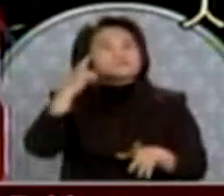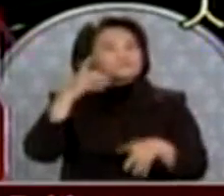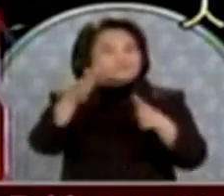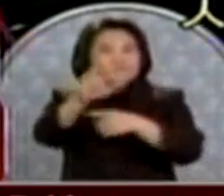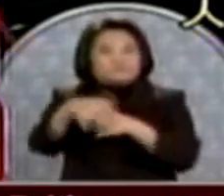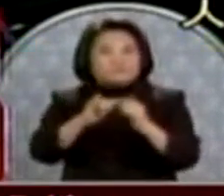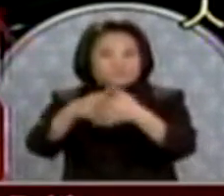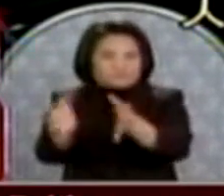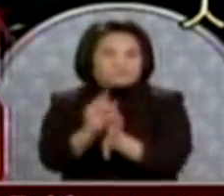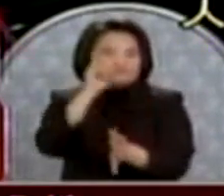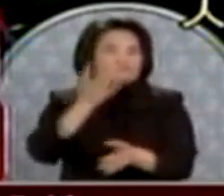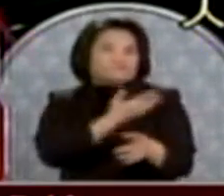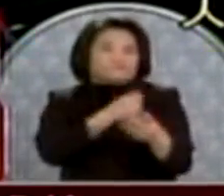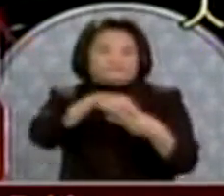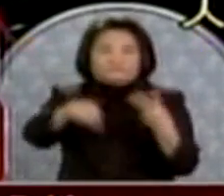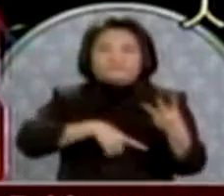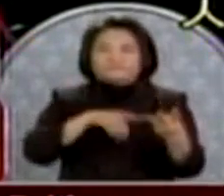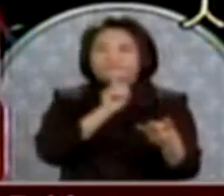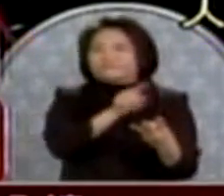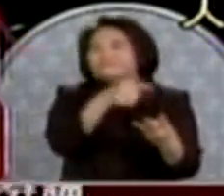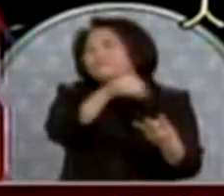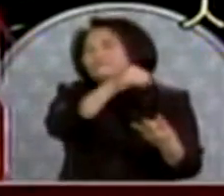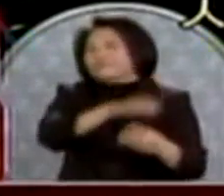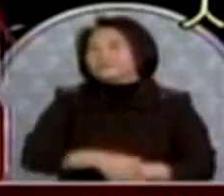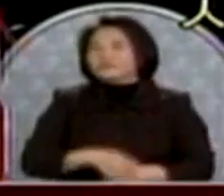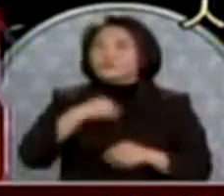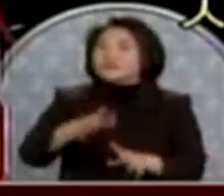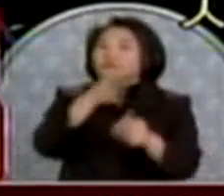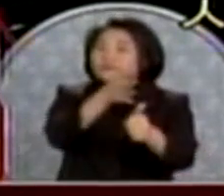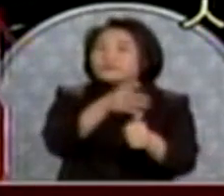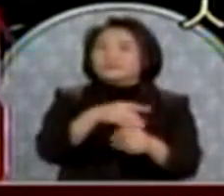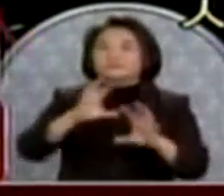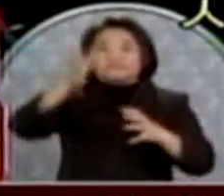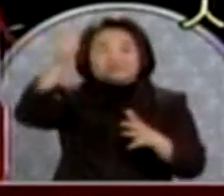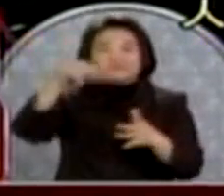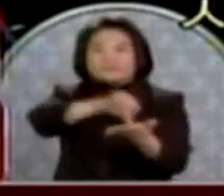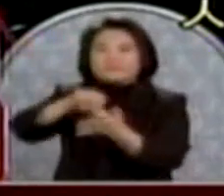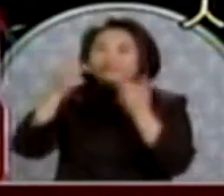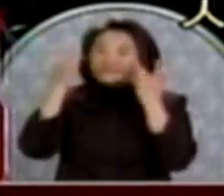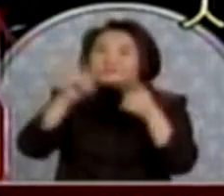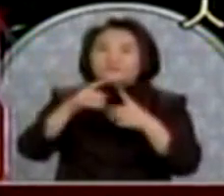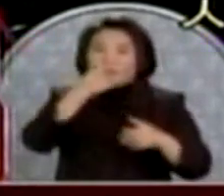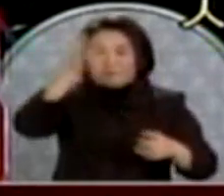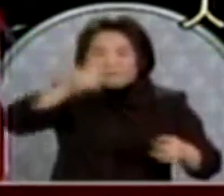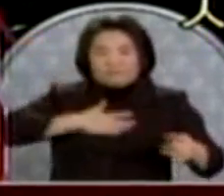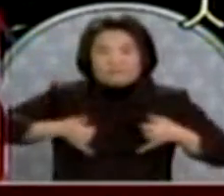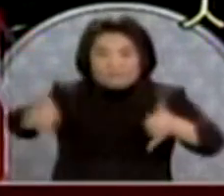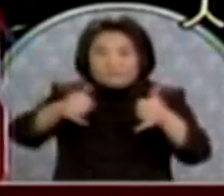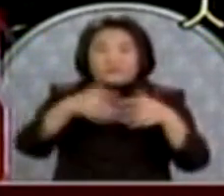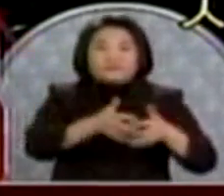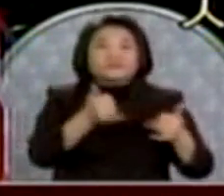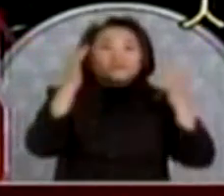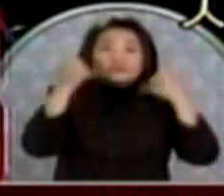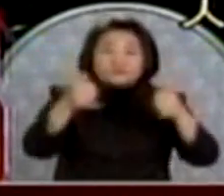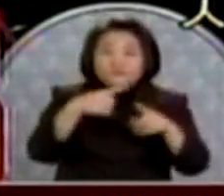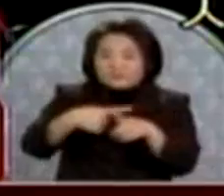表达农团对各位的叉叉。以下是提问哦，在总统府前种菜的可能在卡达格兰大道跟